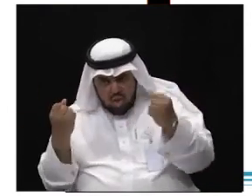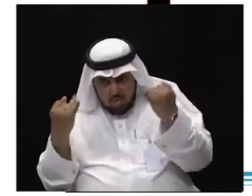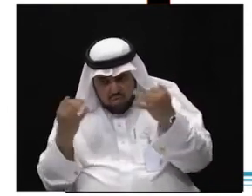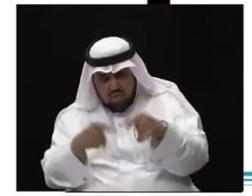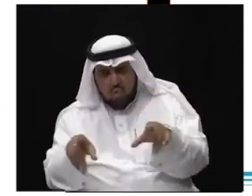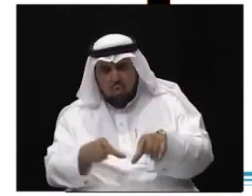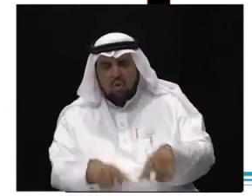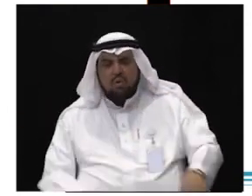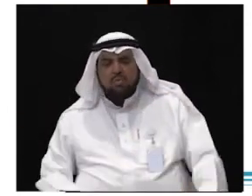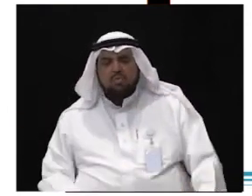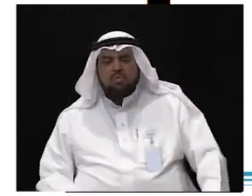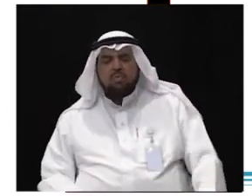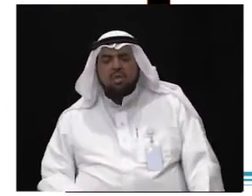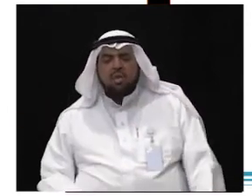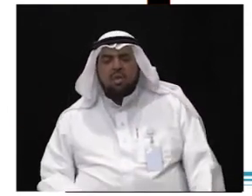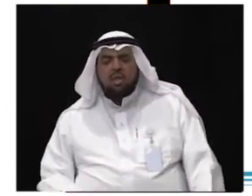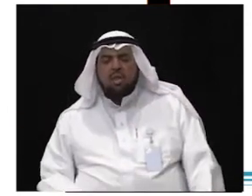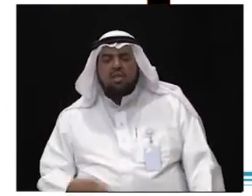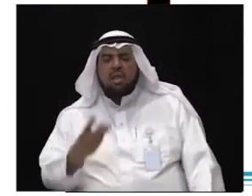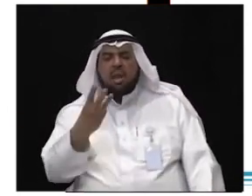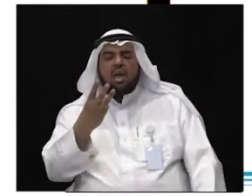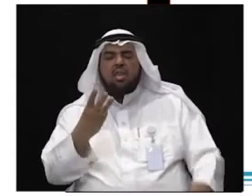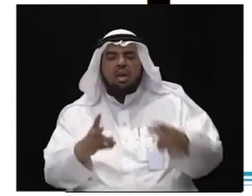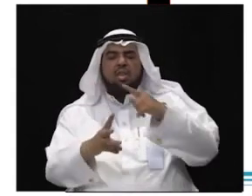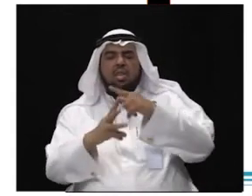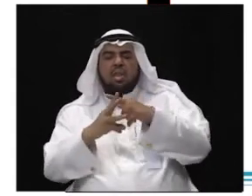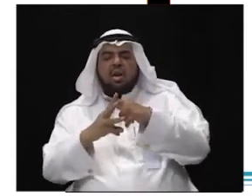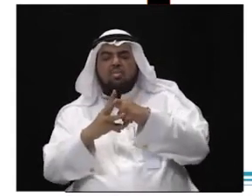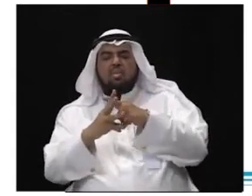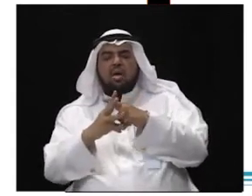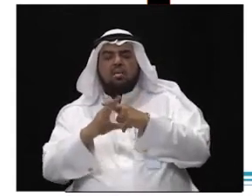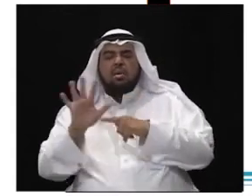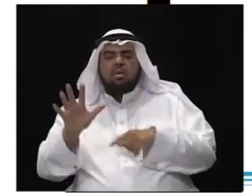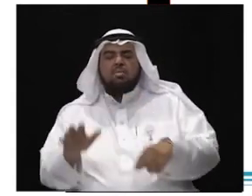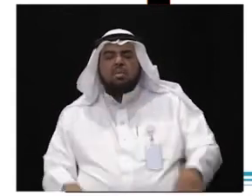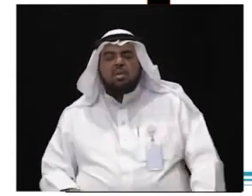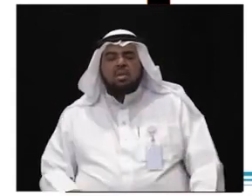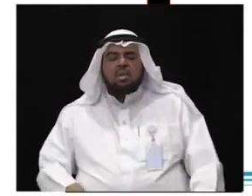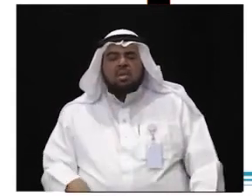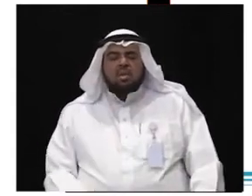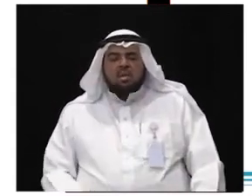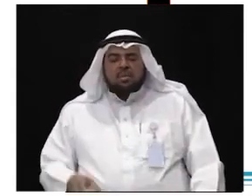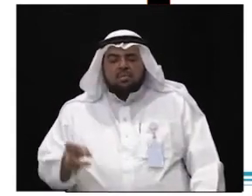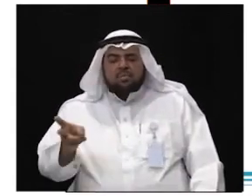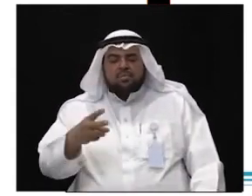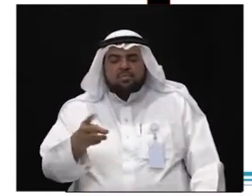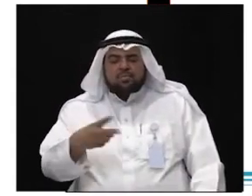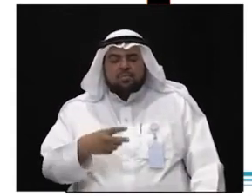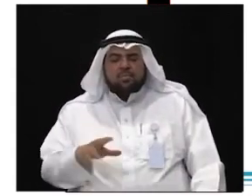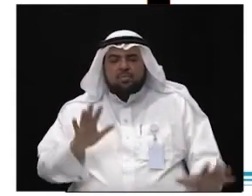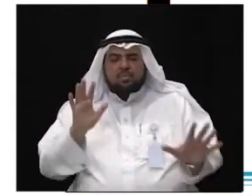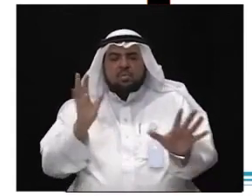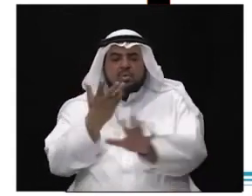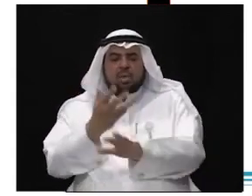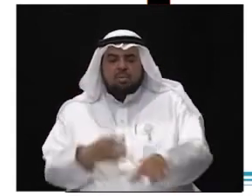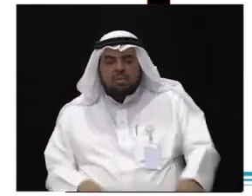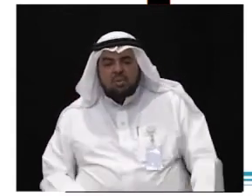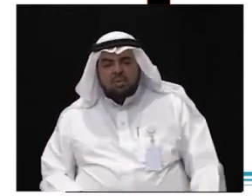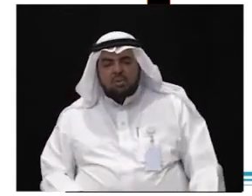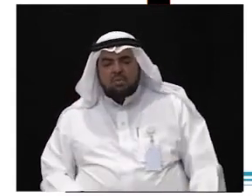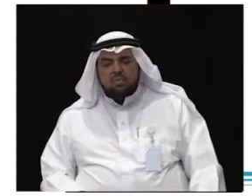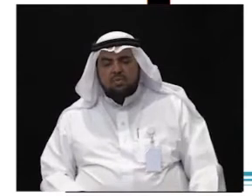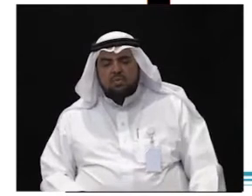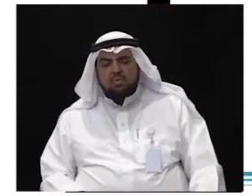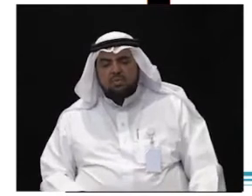عملية 3 ضرب 5 الموجودة داخل الأقواس، فيصبح شكل العملية الحسابية الجديد كما يلي.